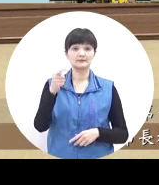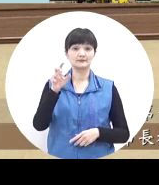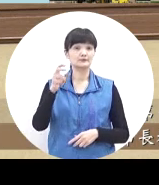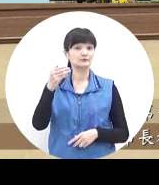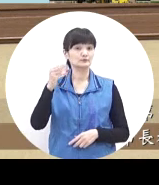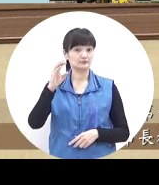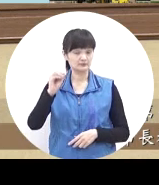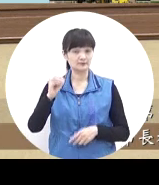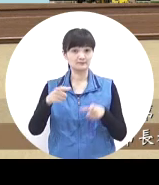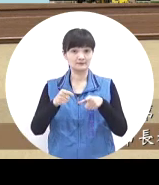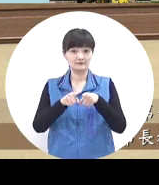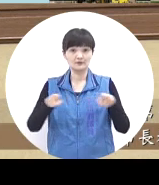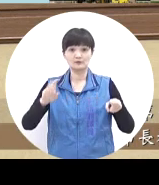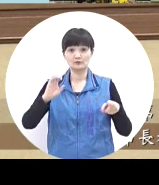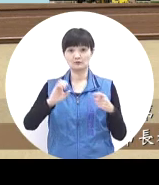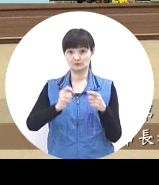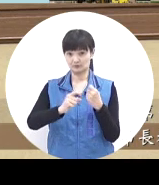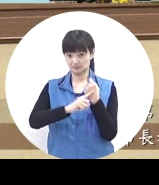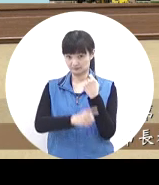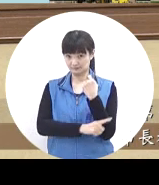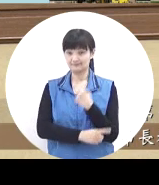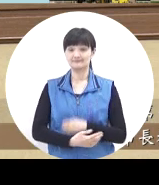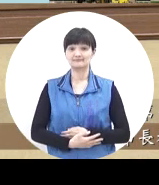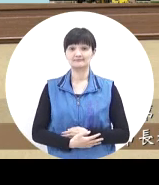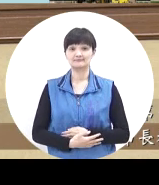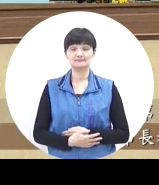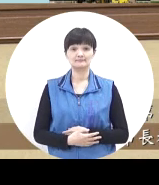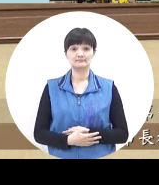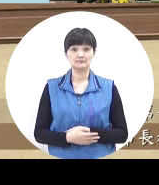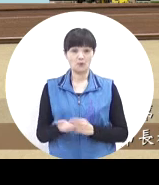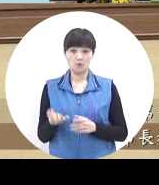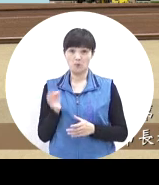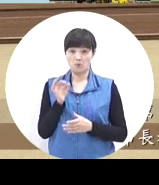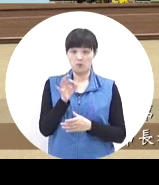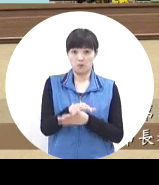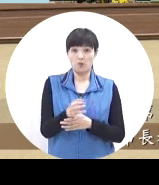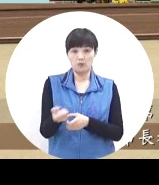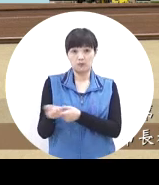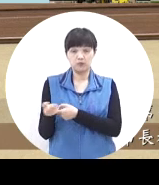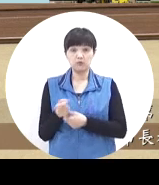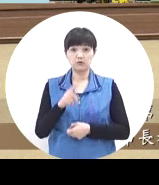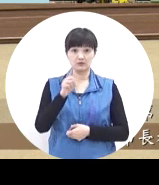179万平方公尺，引入了1210亿元的投资，超过